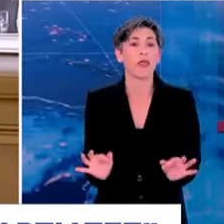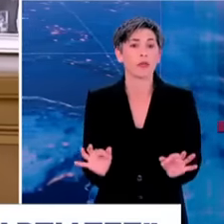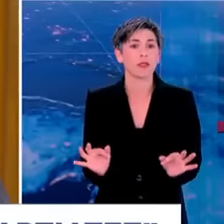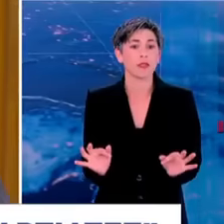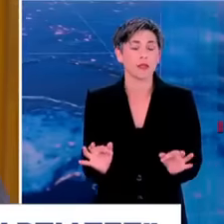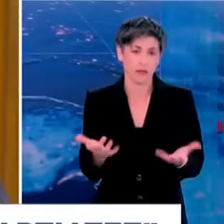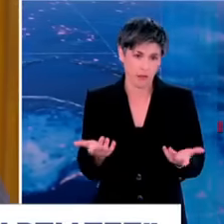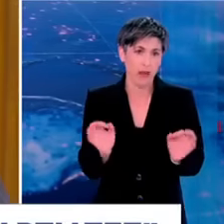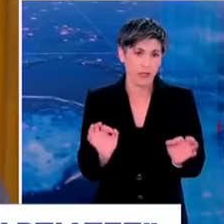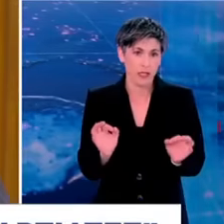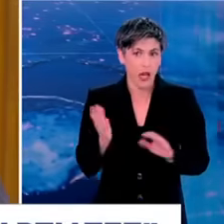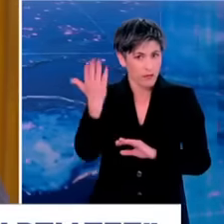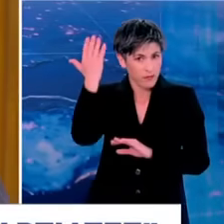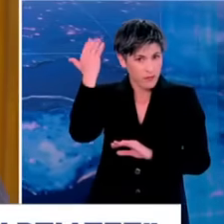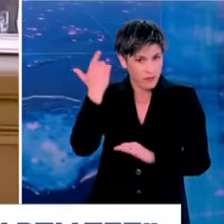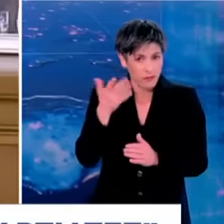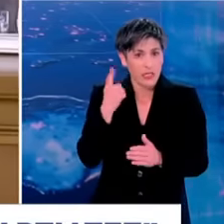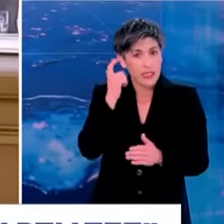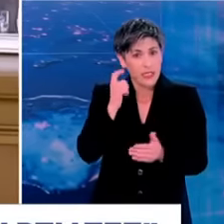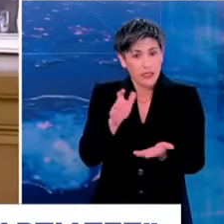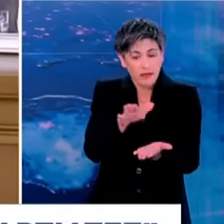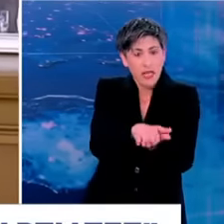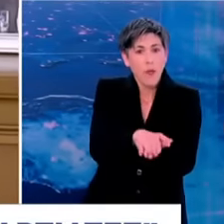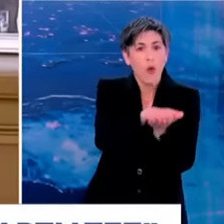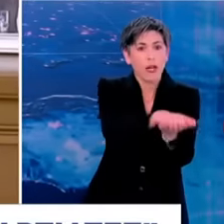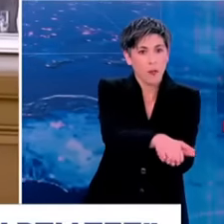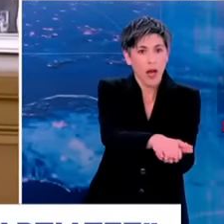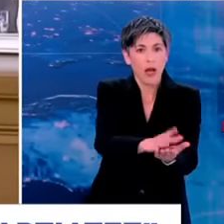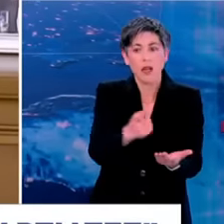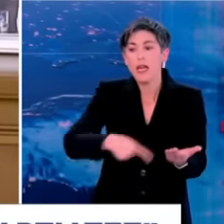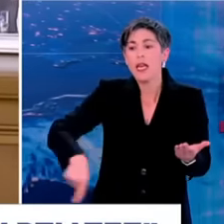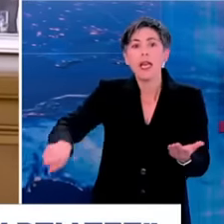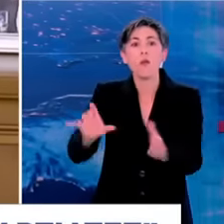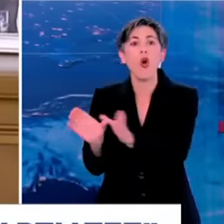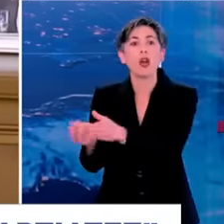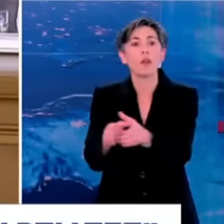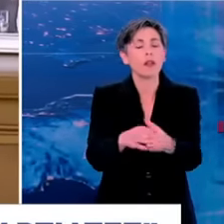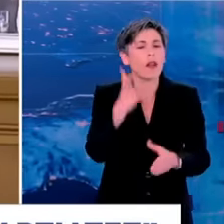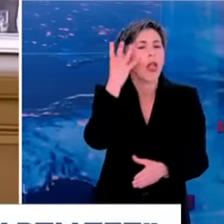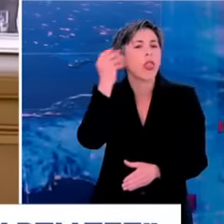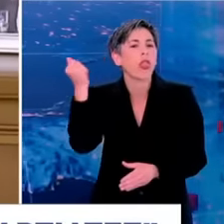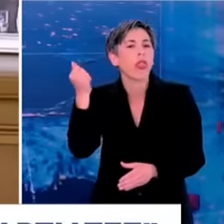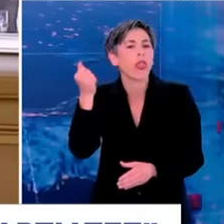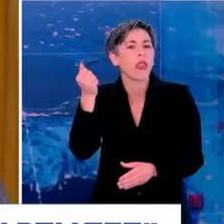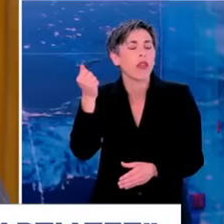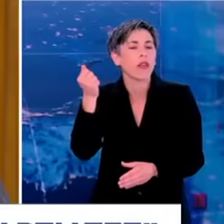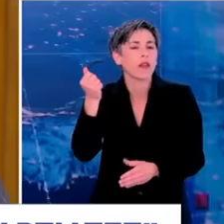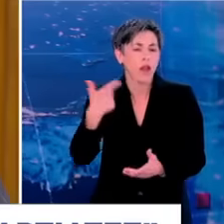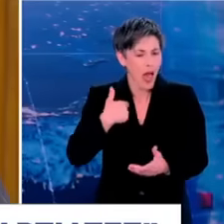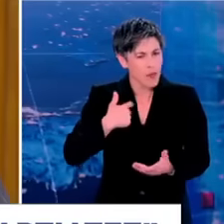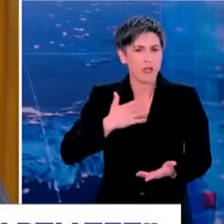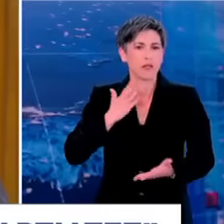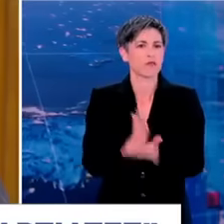και μέσω υπομνημάτων όταν κάποιοι άλλοι ξέχασαν να τα υποβάλουν. Από εκεί και πέρα. Αναφέρεστε